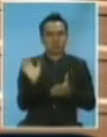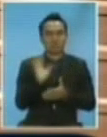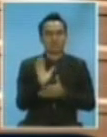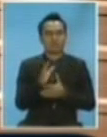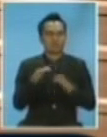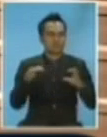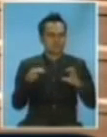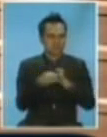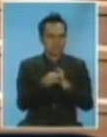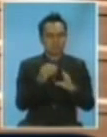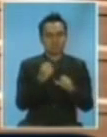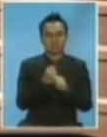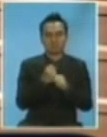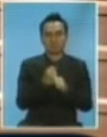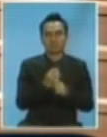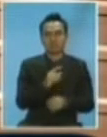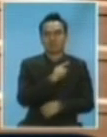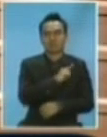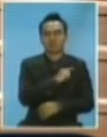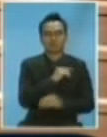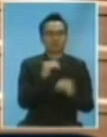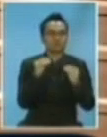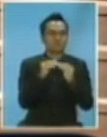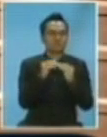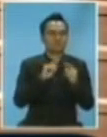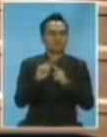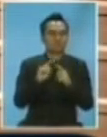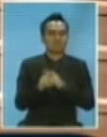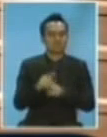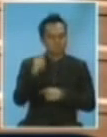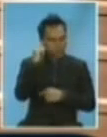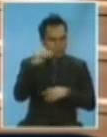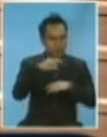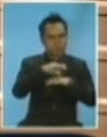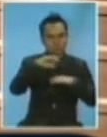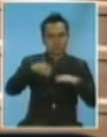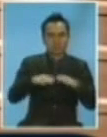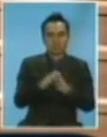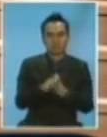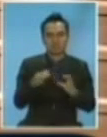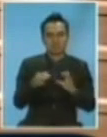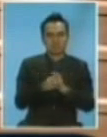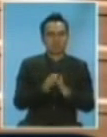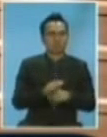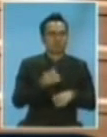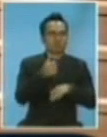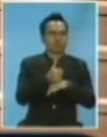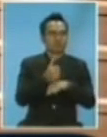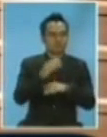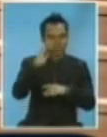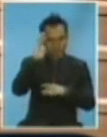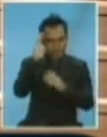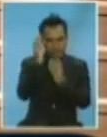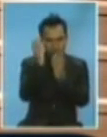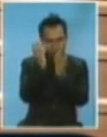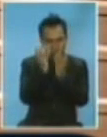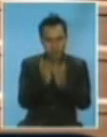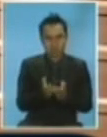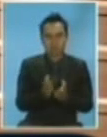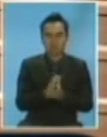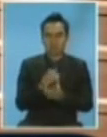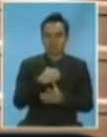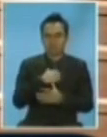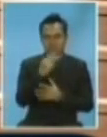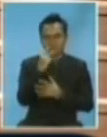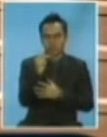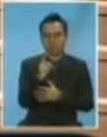งประธานและตุลาการศาลรัฐธรรมนูญนะคะก็ให้เป็นไปตามพระราชบัญญัติประกอบรัฐธรรมนูญว่าด้วยศาลรัฐธรรมนูญและวิธีพิจารณาคดีของศาล